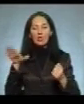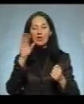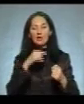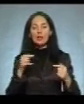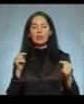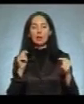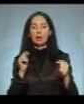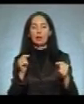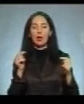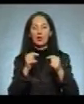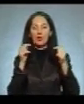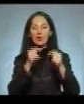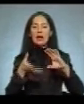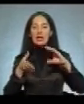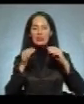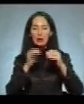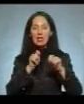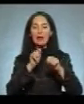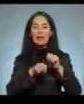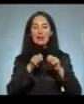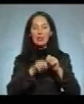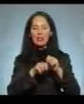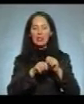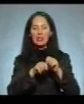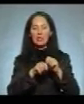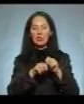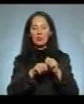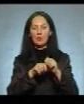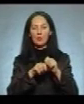відповідних результатів експертиз,